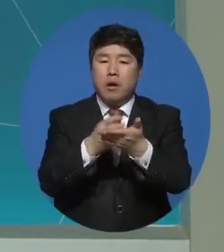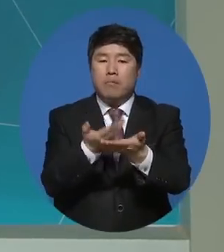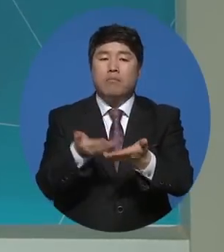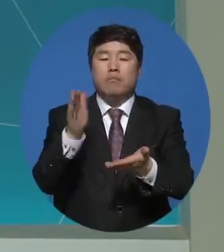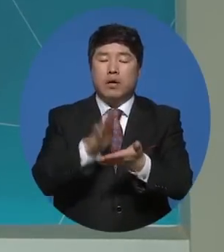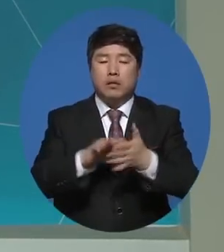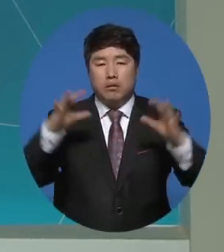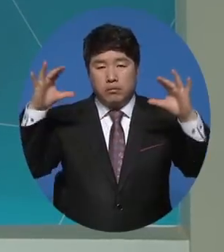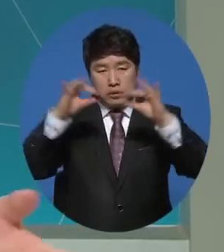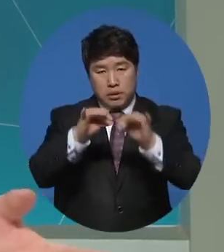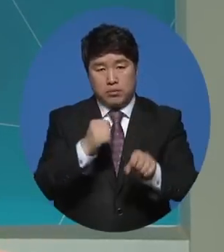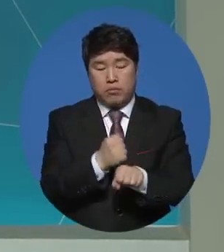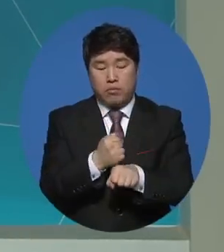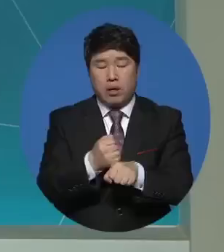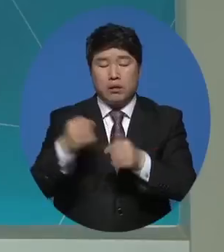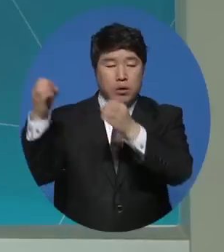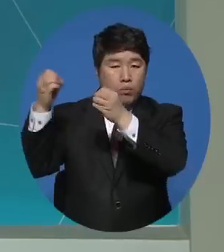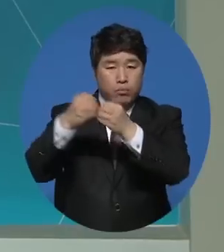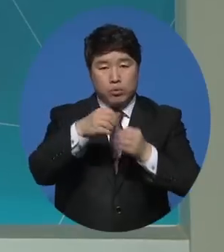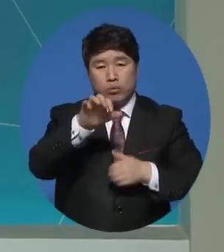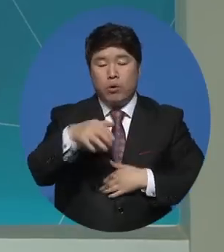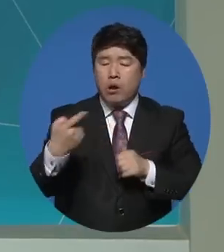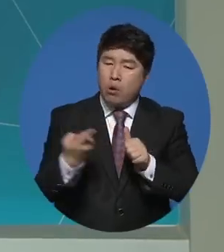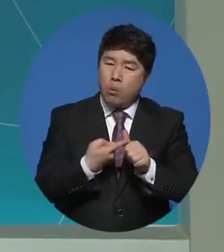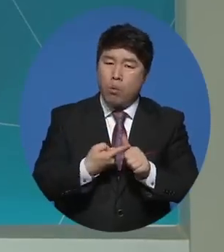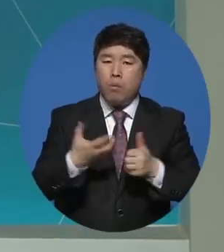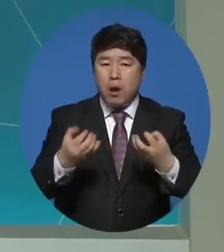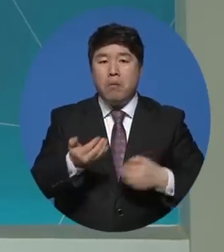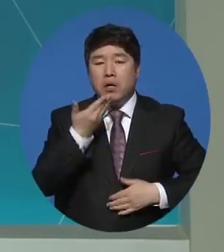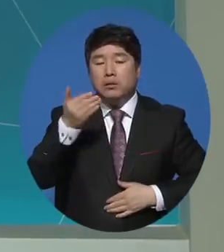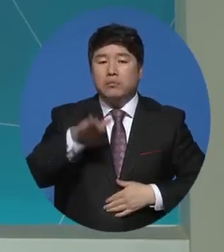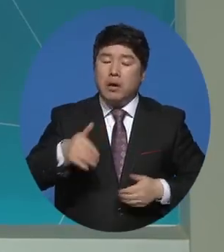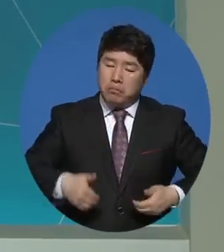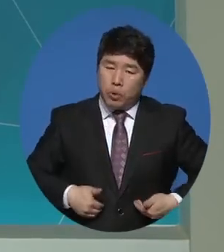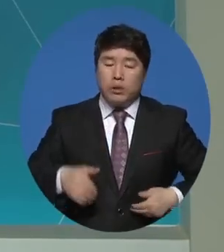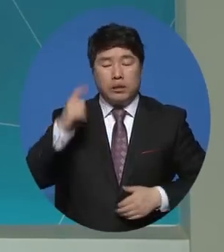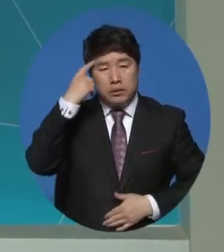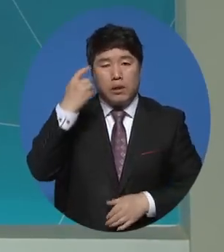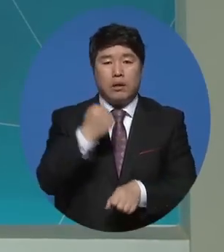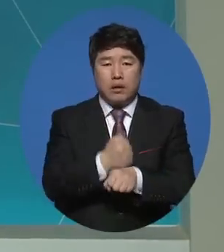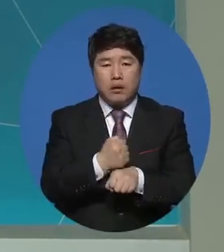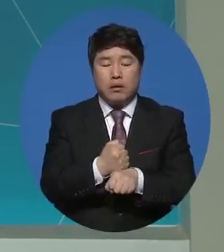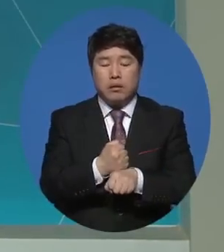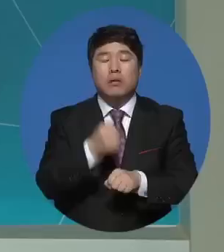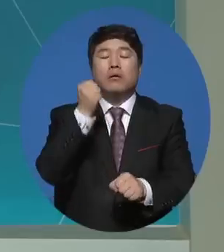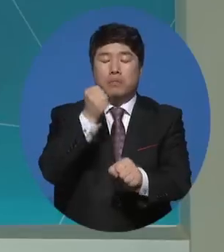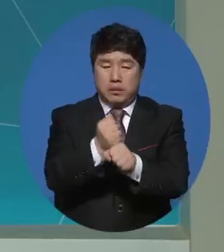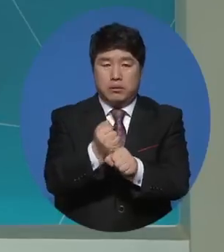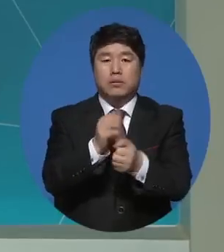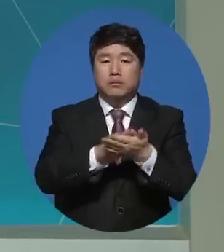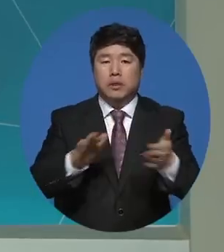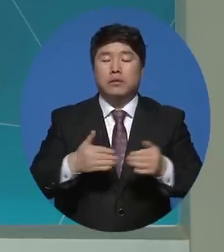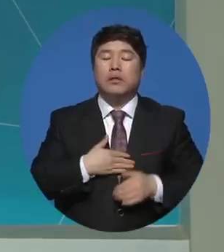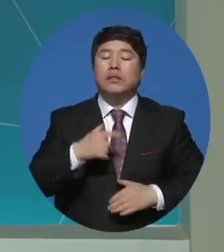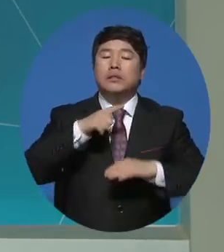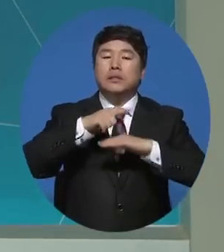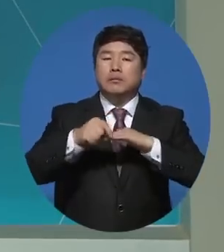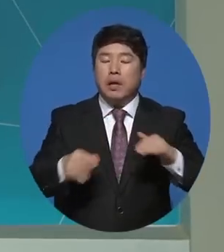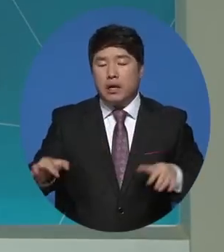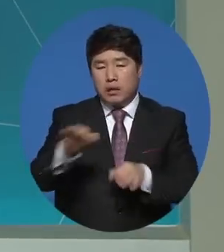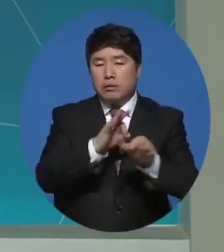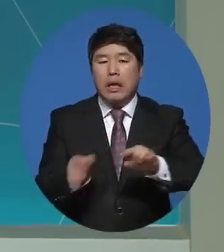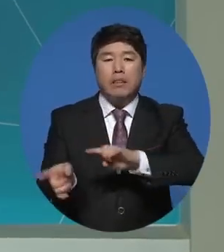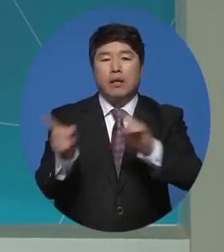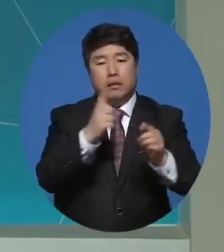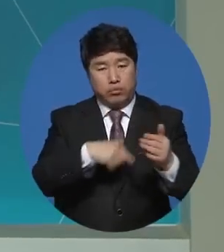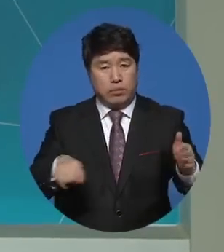찬성해서 뭐 보수 쪽에서 욕을 많이 먹었습니다만 그건 필요하다고 생각해서 했습니다 저는 지방 경제 살리기